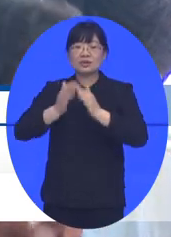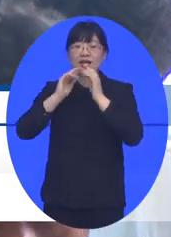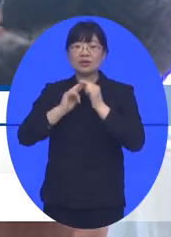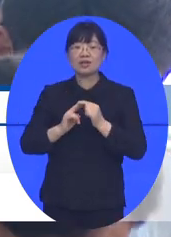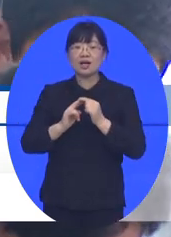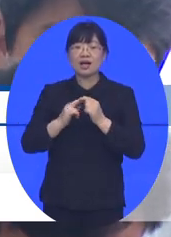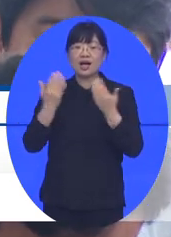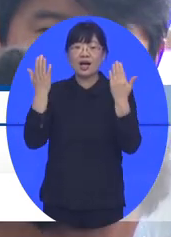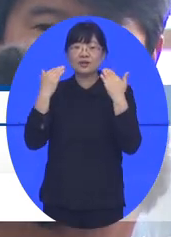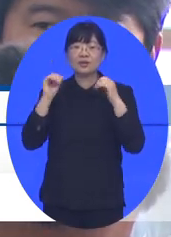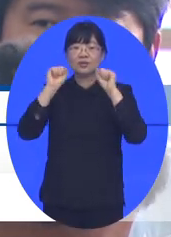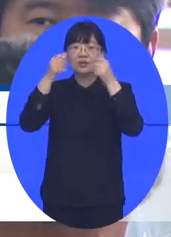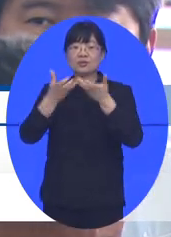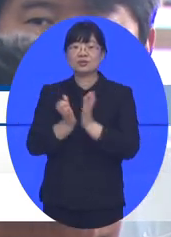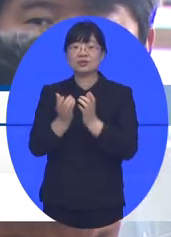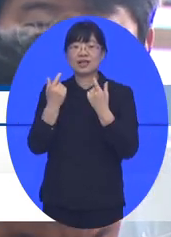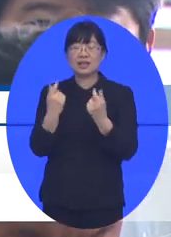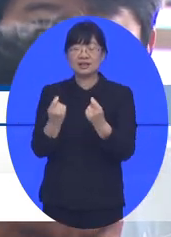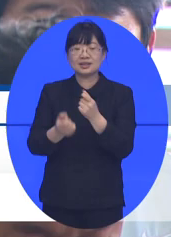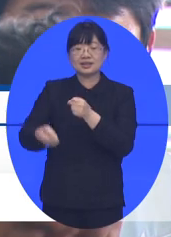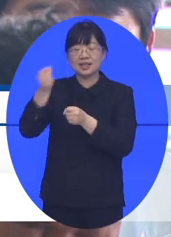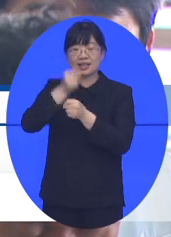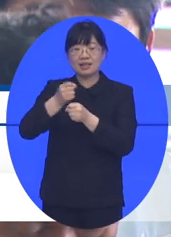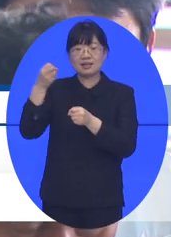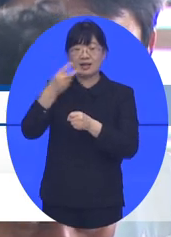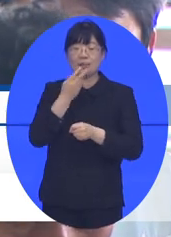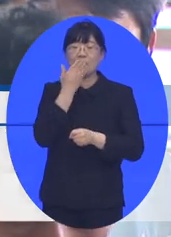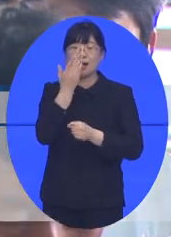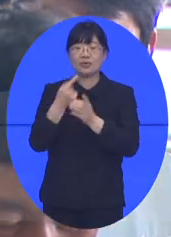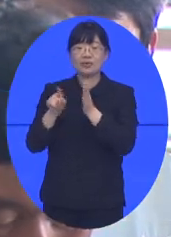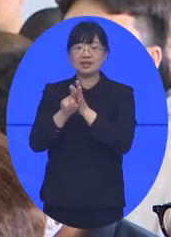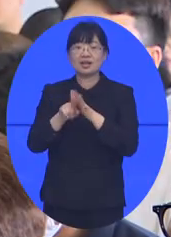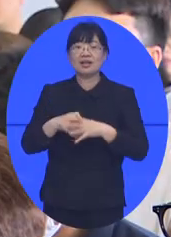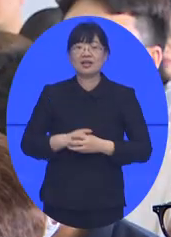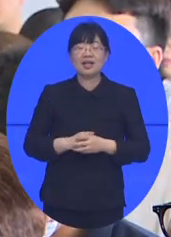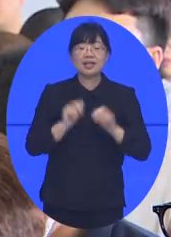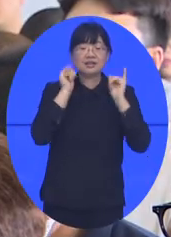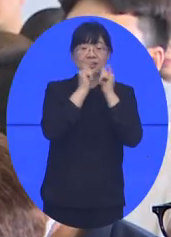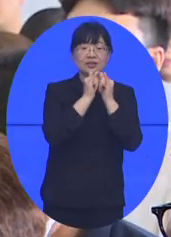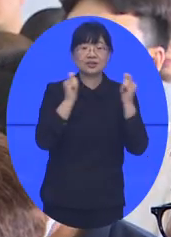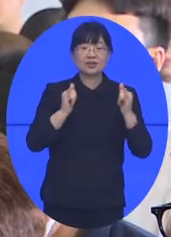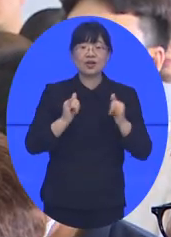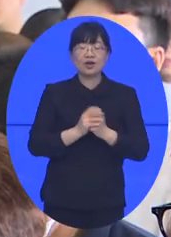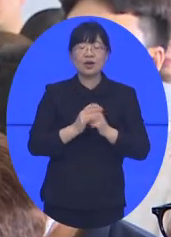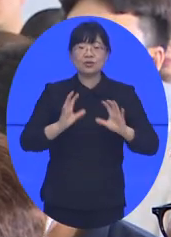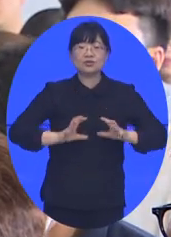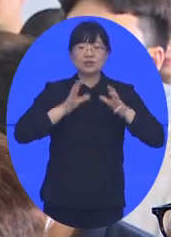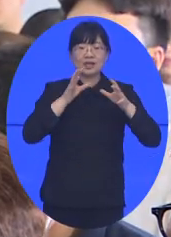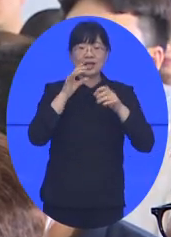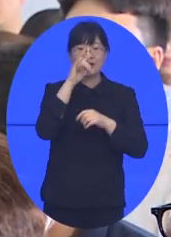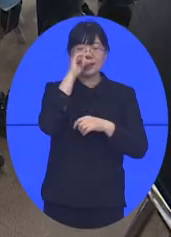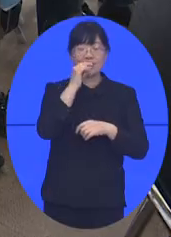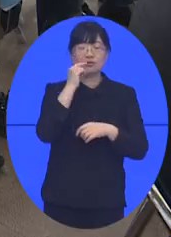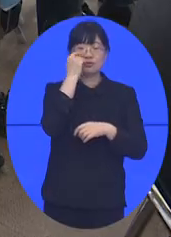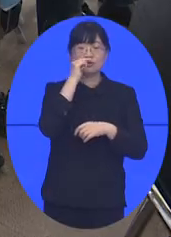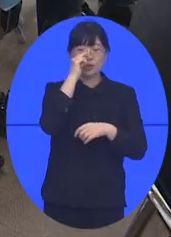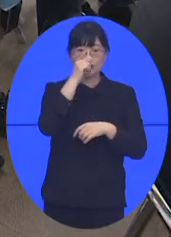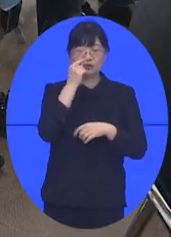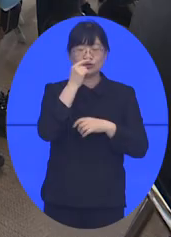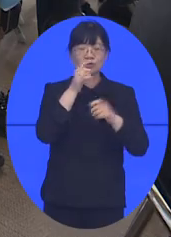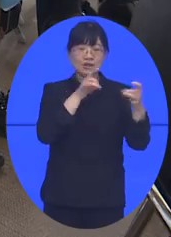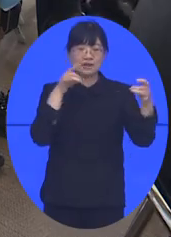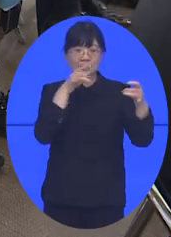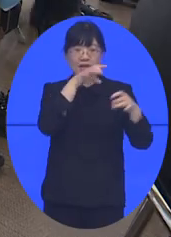학교 운동부들 같은 창단을 다시 될 수 있도록. 체육인들은 국제 양궁장 설립과 도립 체육시설